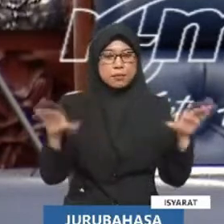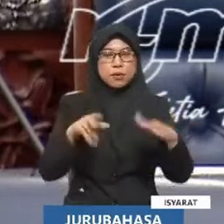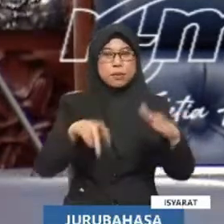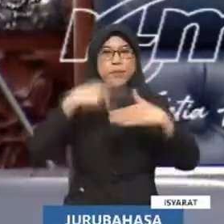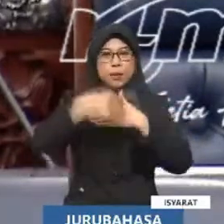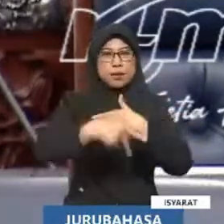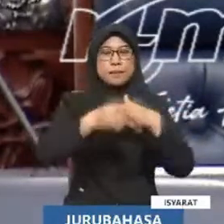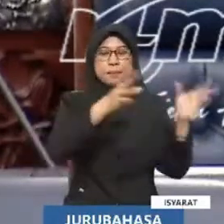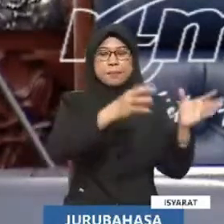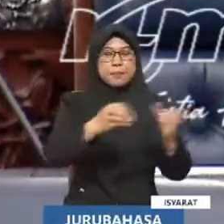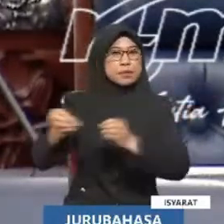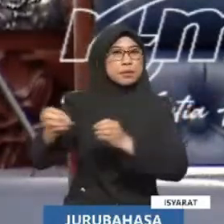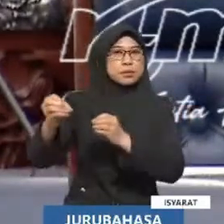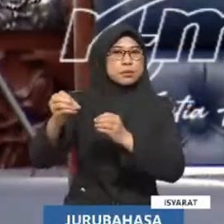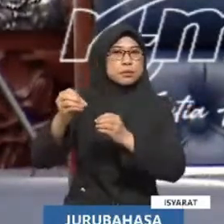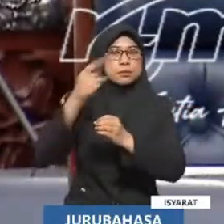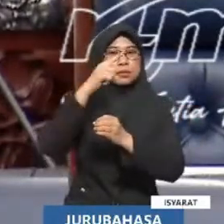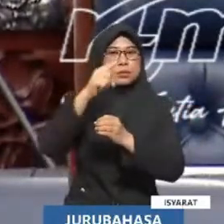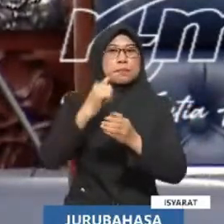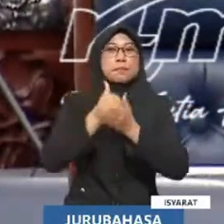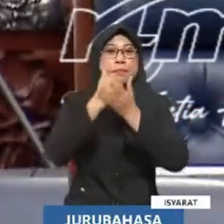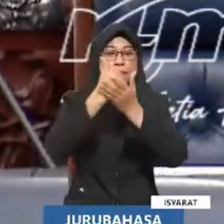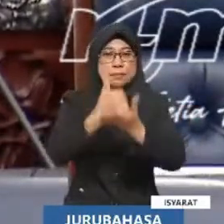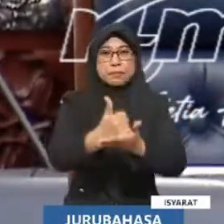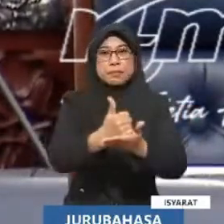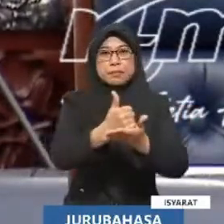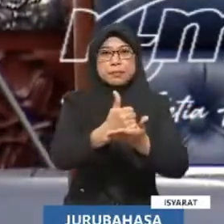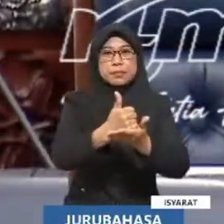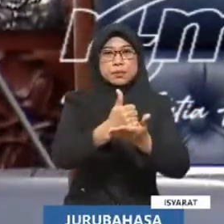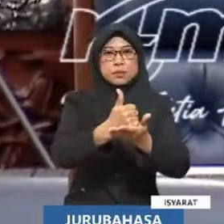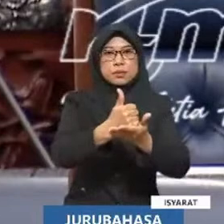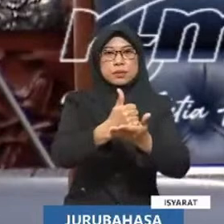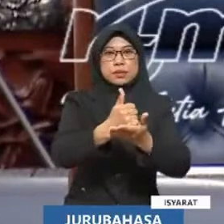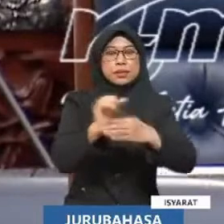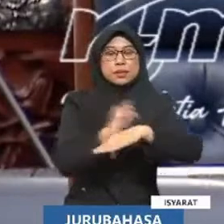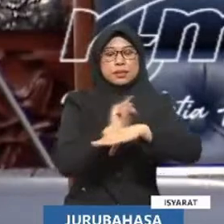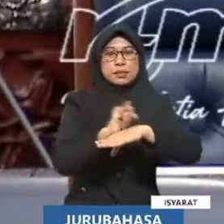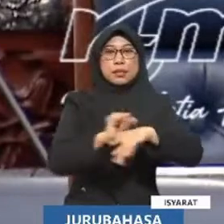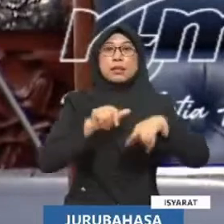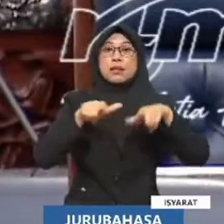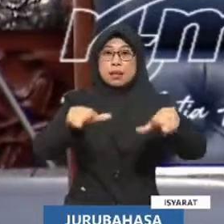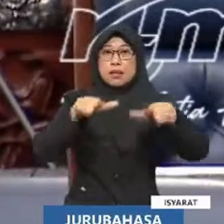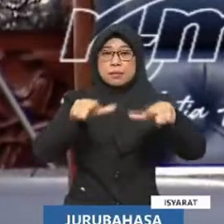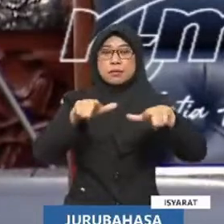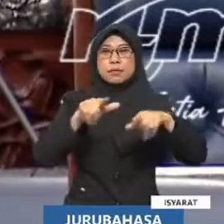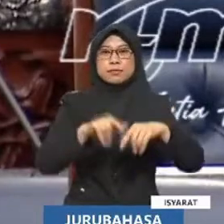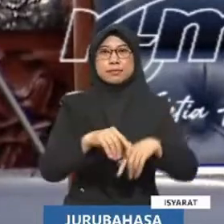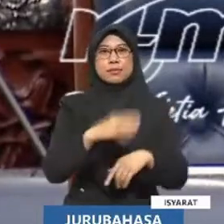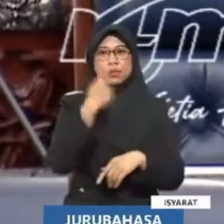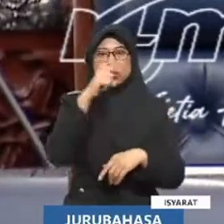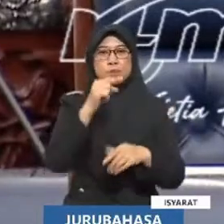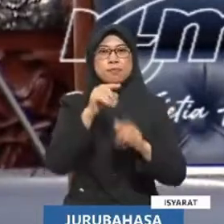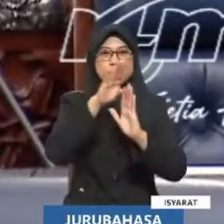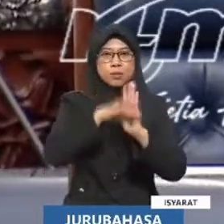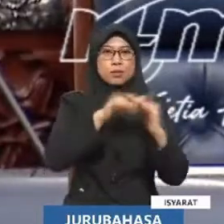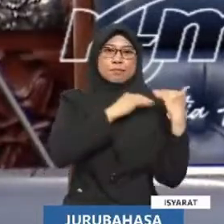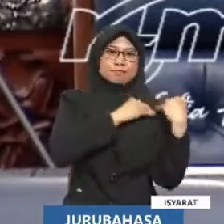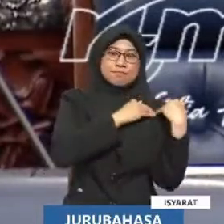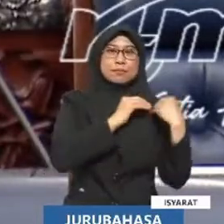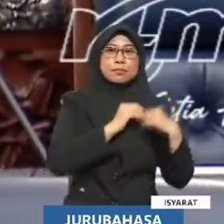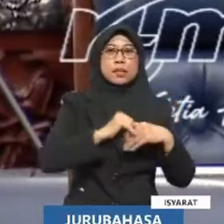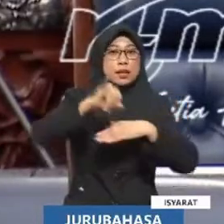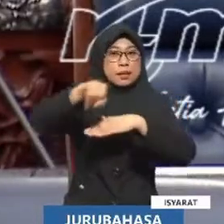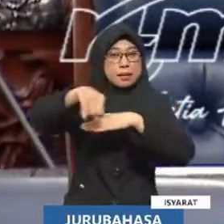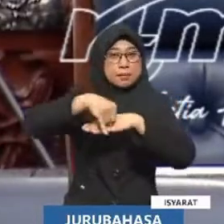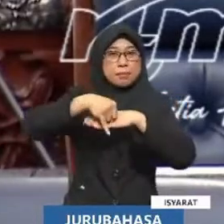program-program yang untuk membantu industri perkayuan ini Untuk meringankan beban mereka diantaranya adalah info